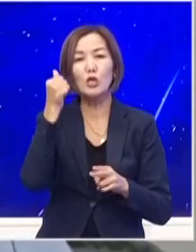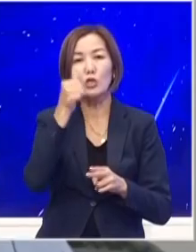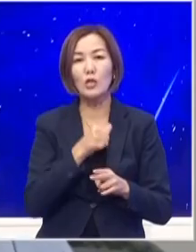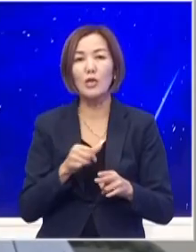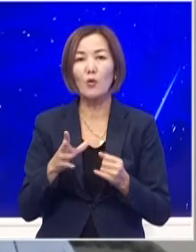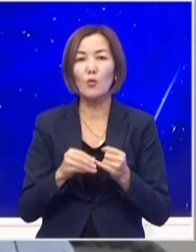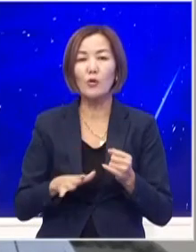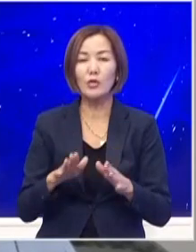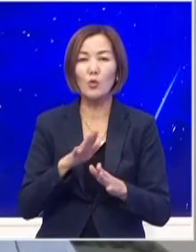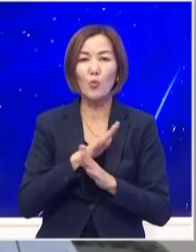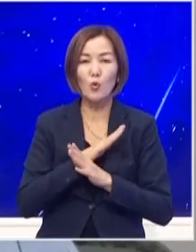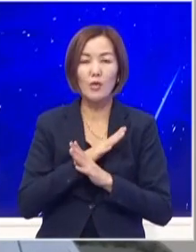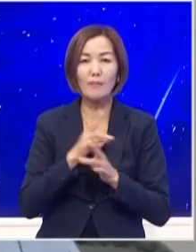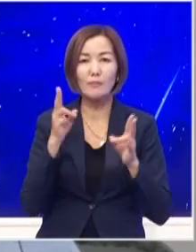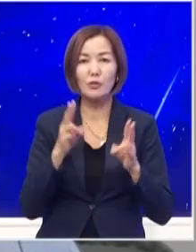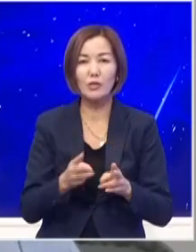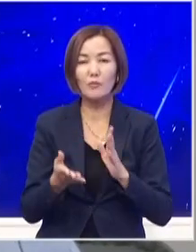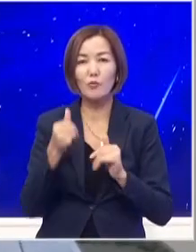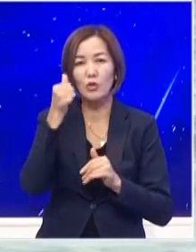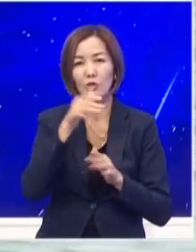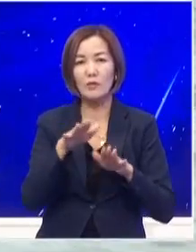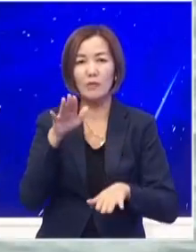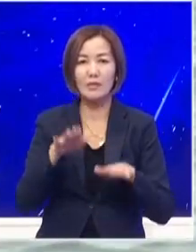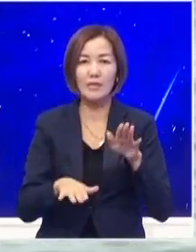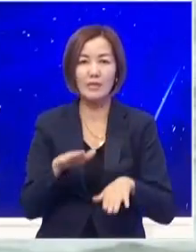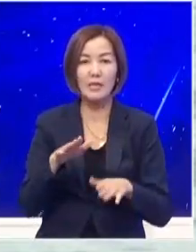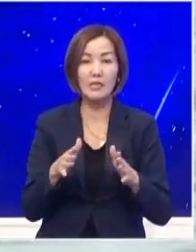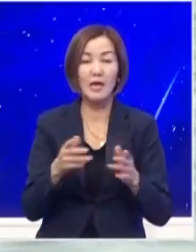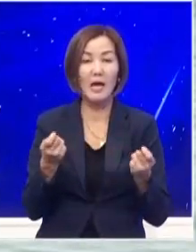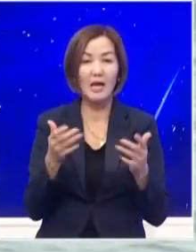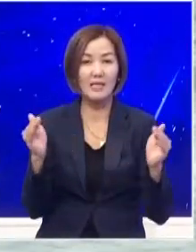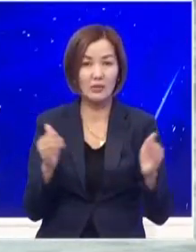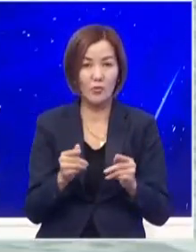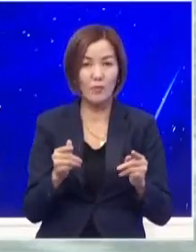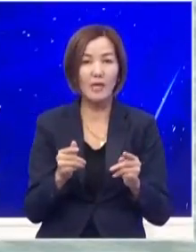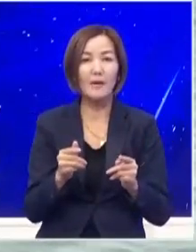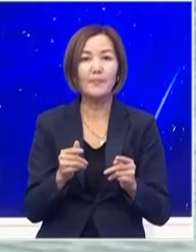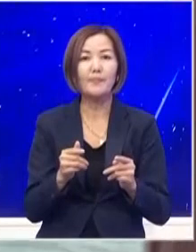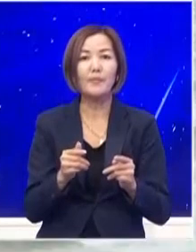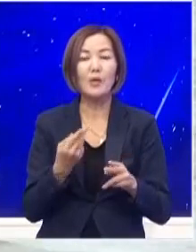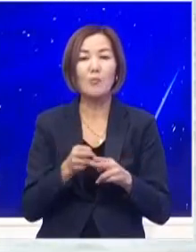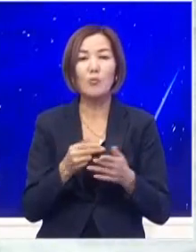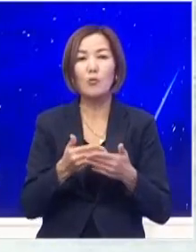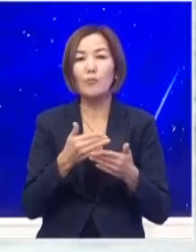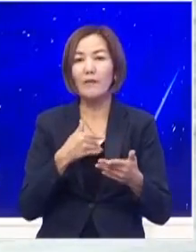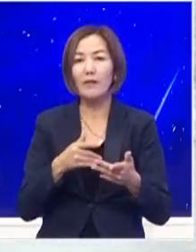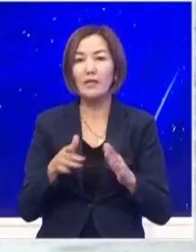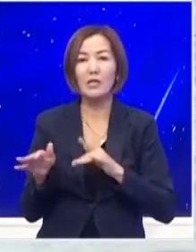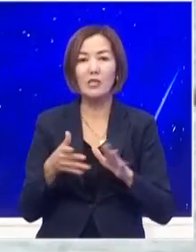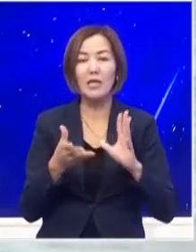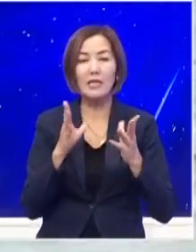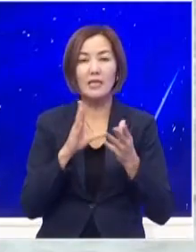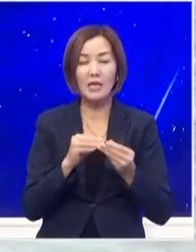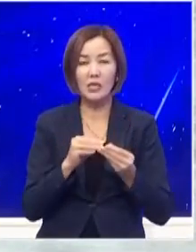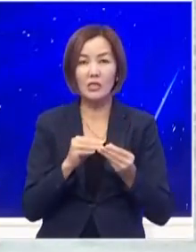жылы өңірдегі өлім жітім өткен жылғы көрсеткіштерден салыстырғанда едәуір аз, дейді Разақұлов. Бұл профилактикалық шаралардың